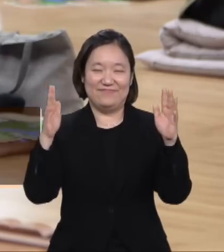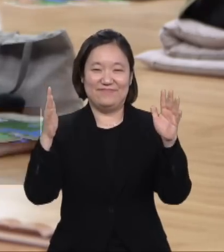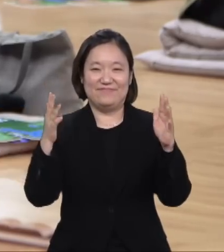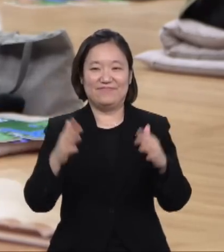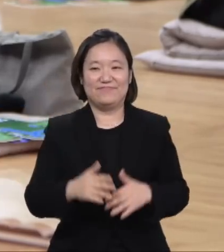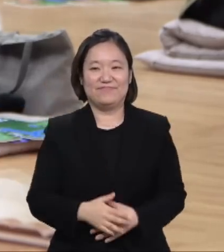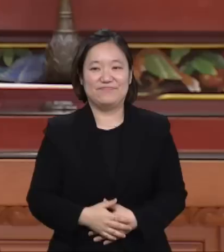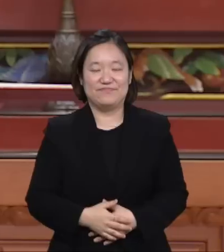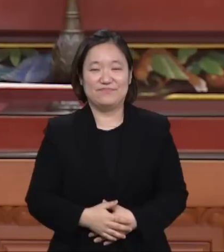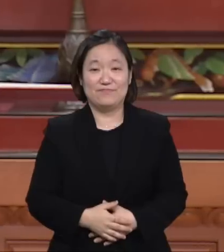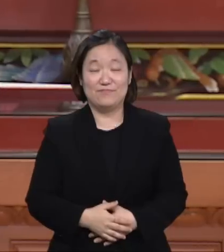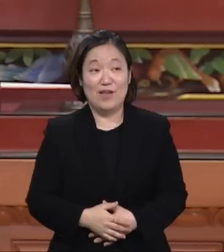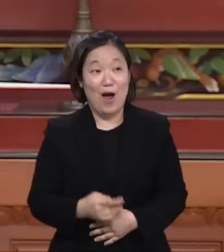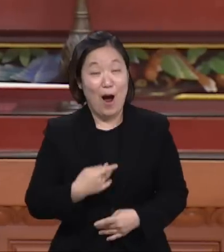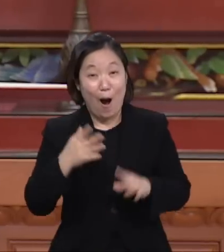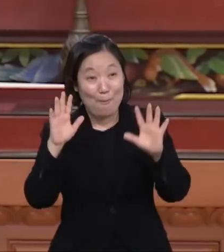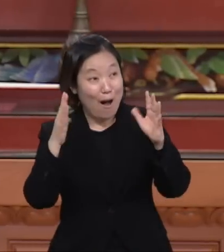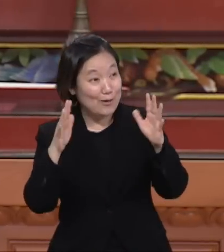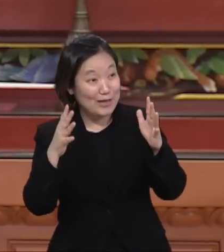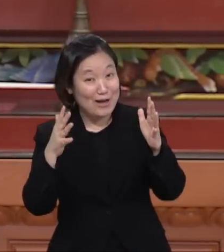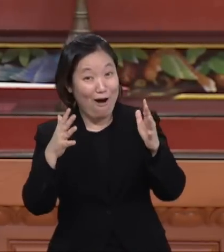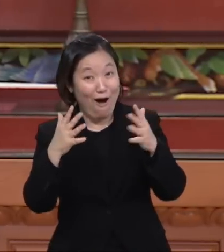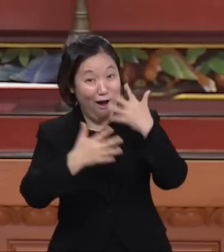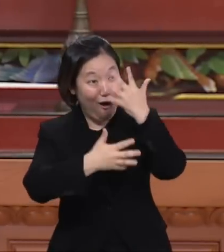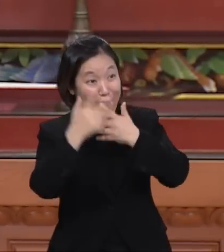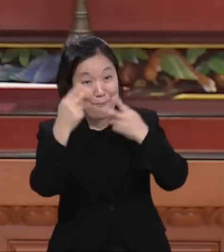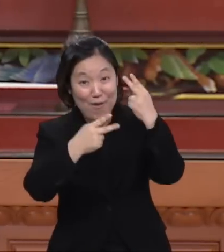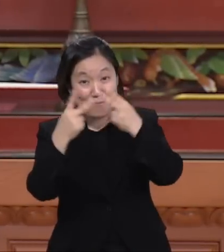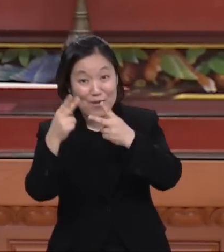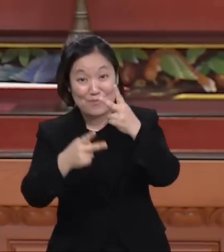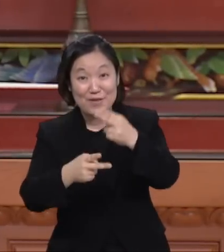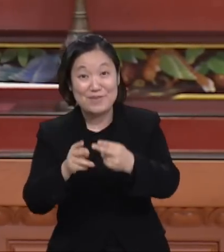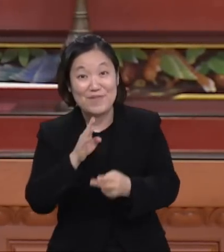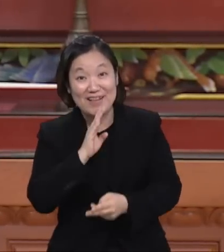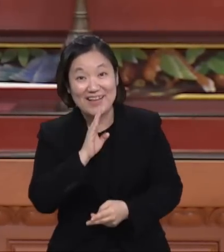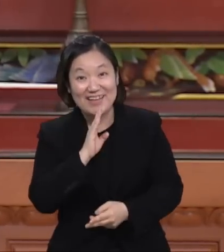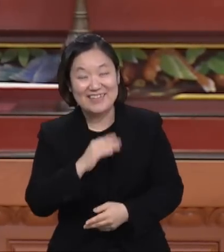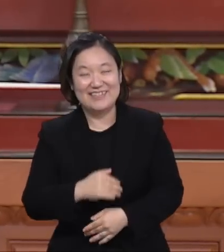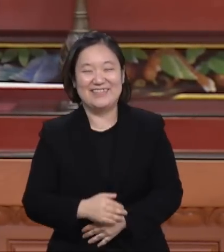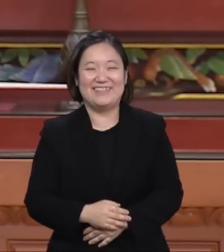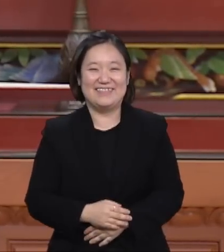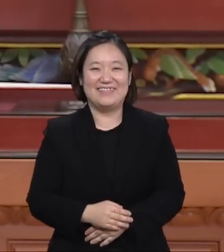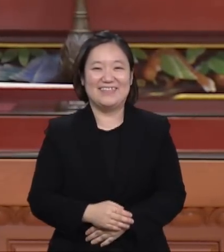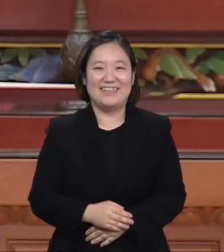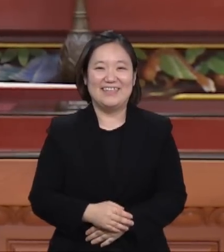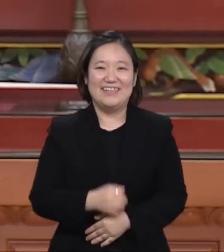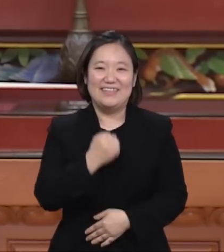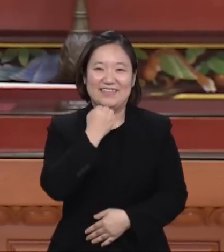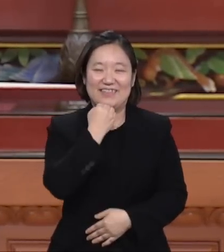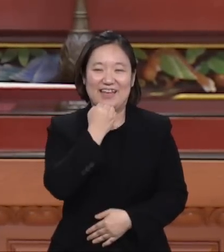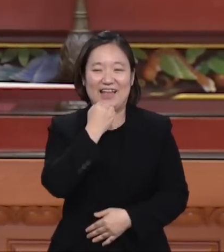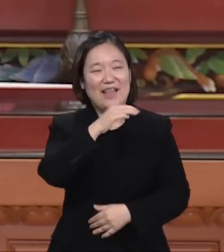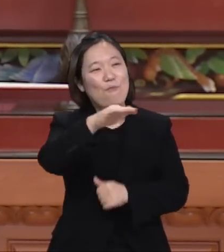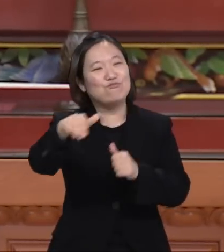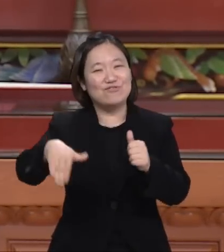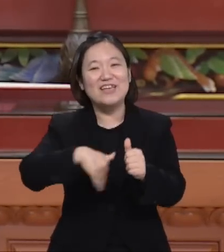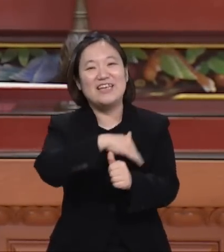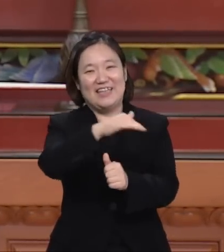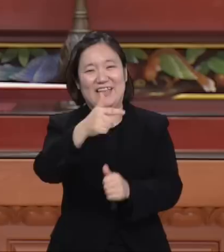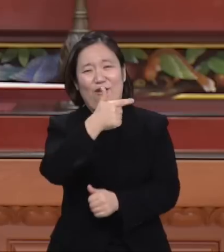어차피 박수 친 거 편집돼요 여러분 시간을 시간을 쪼개야 되기 때문에 분위기는 좋네요